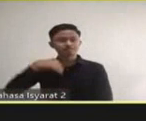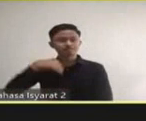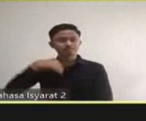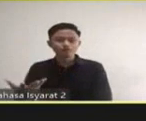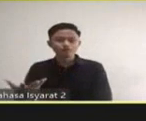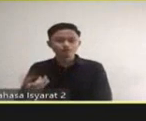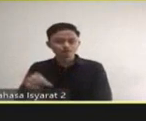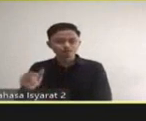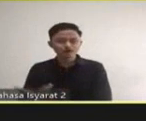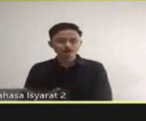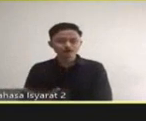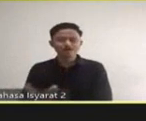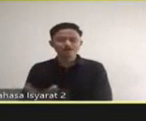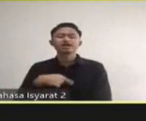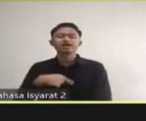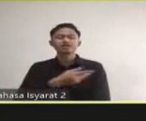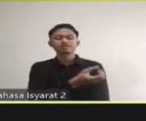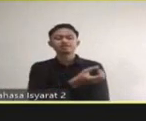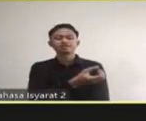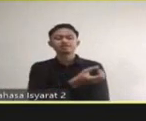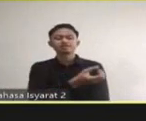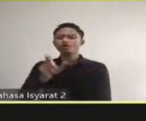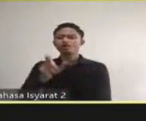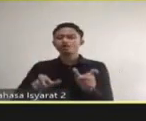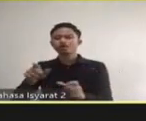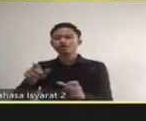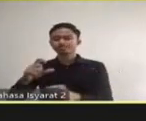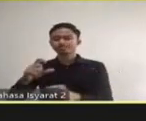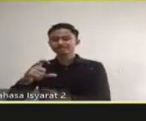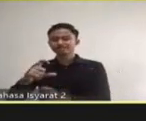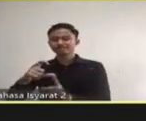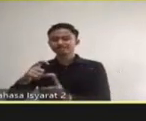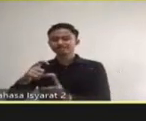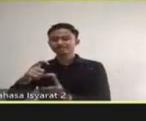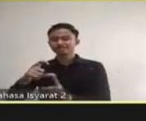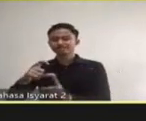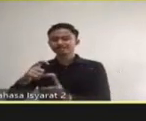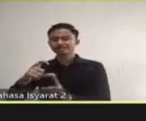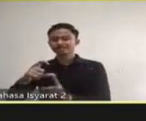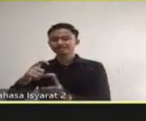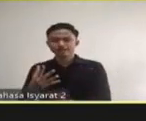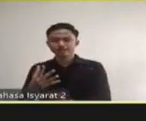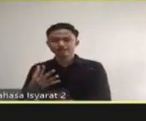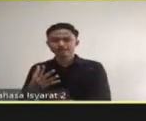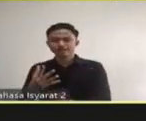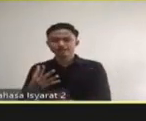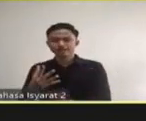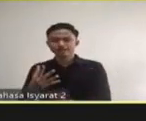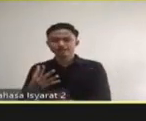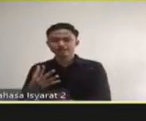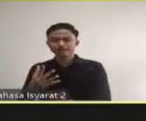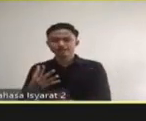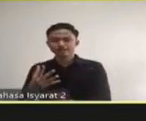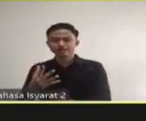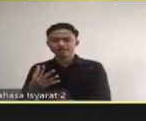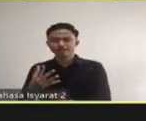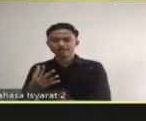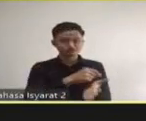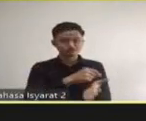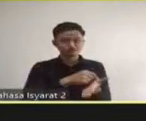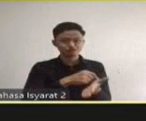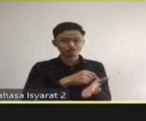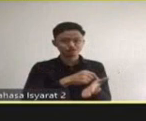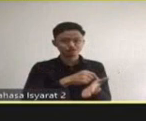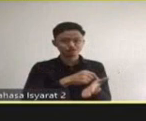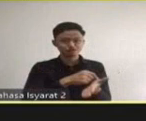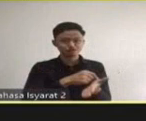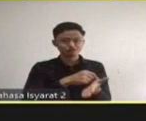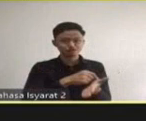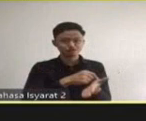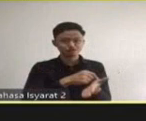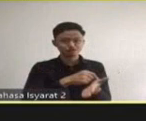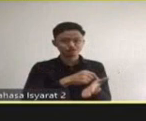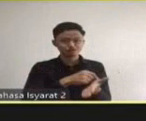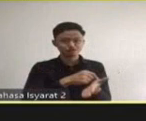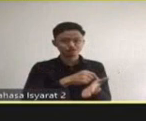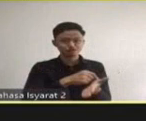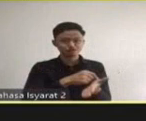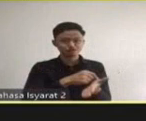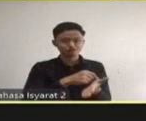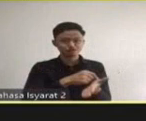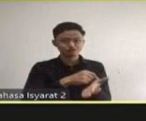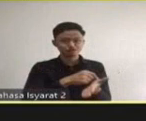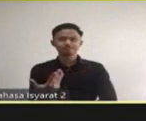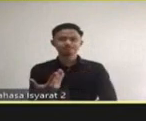mengeluarkan panduan, contohnya CDC, dia sebutkan pada saat sekolah mau dibuka, pertama, apakah sekolah itu